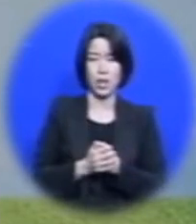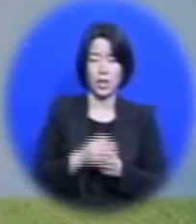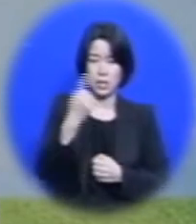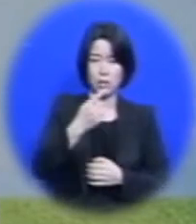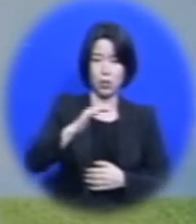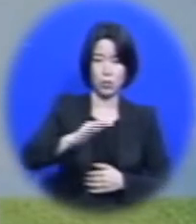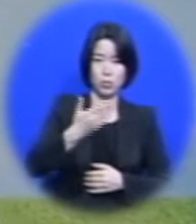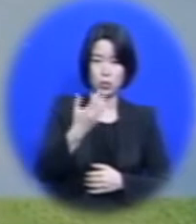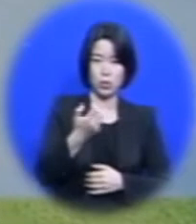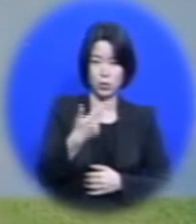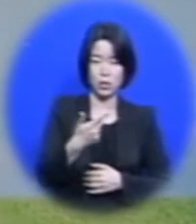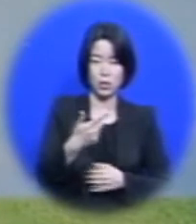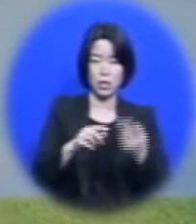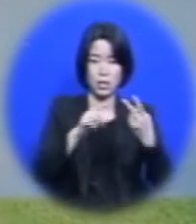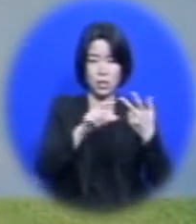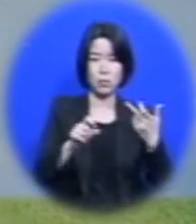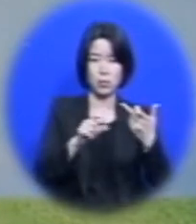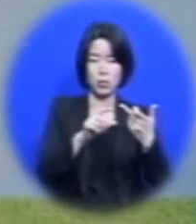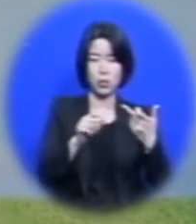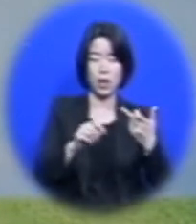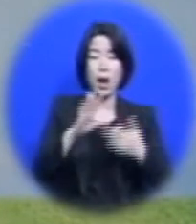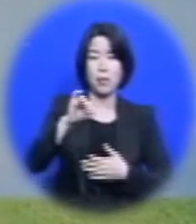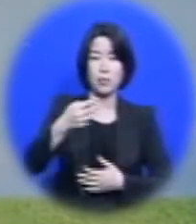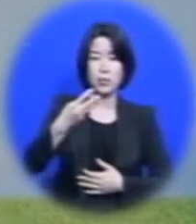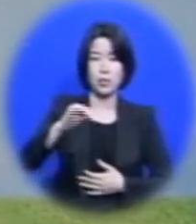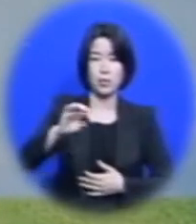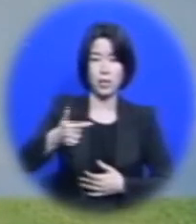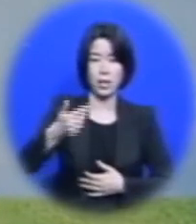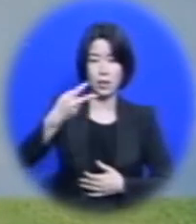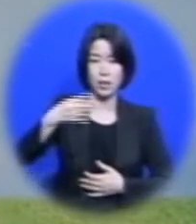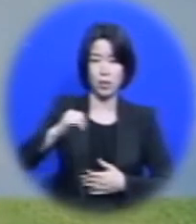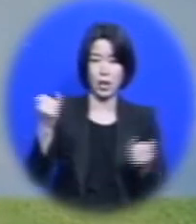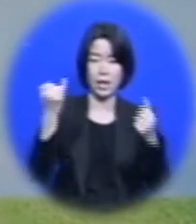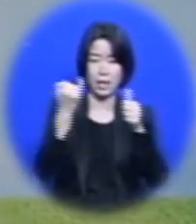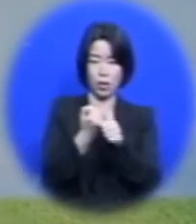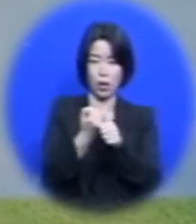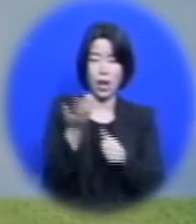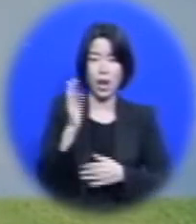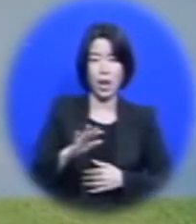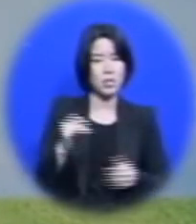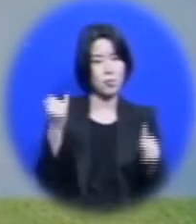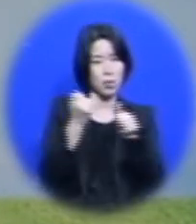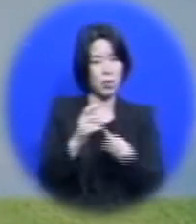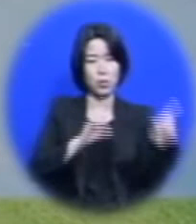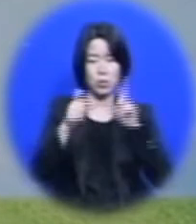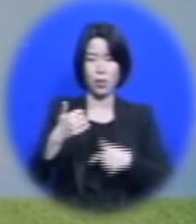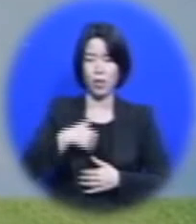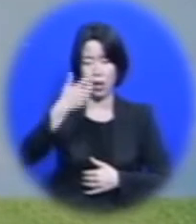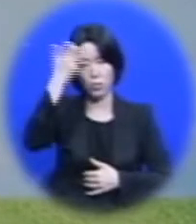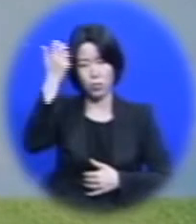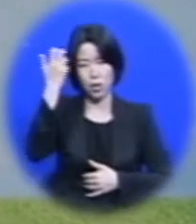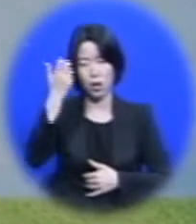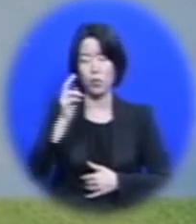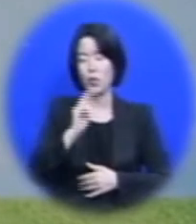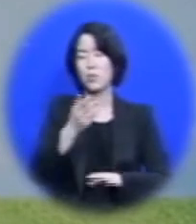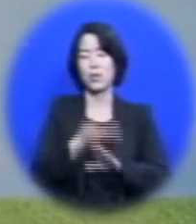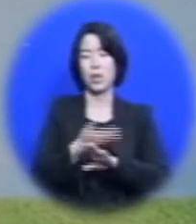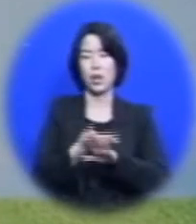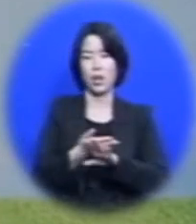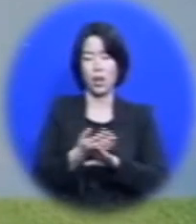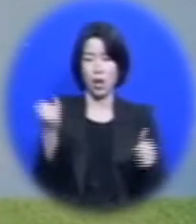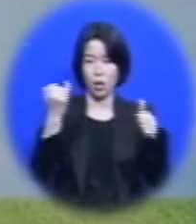1997년 12월 브랜디와 결혼하였다. 그러나 결혼 생활은 내가 꿈꾸던 것과 너무나 달랐다.